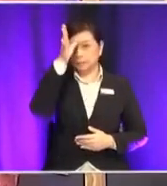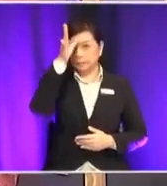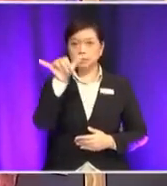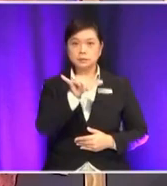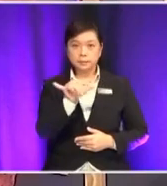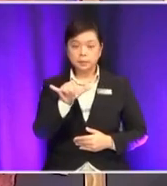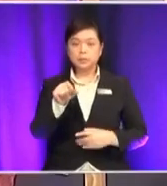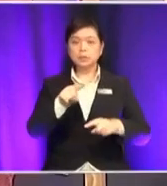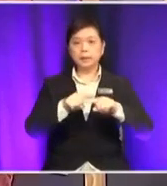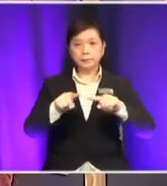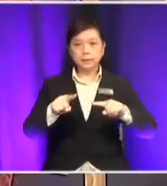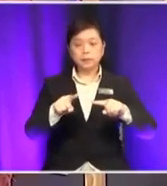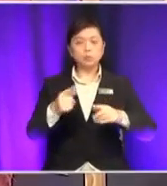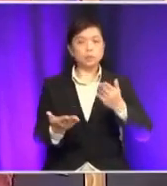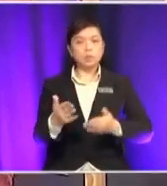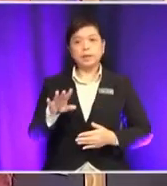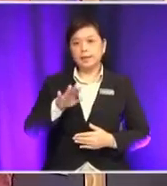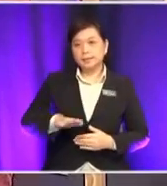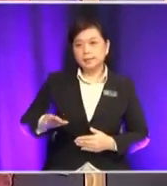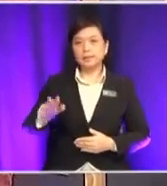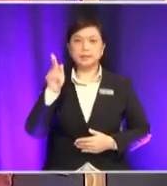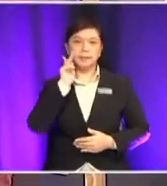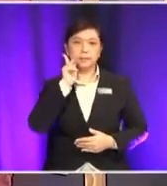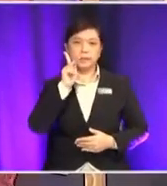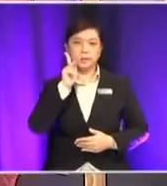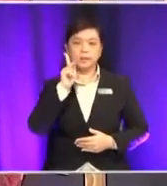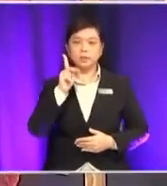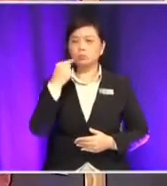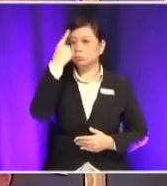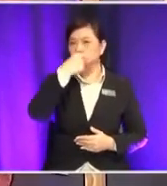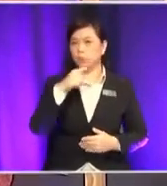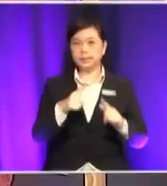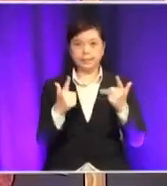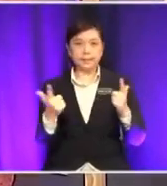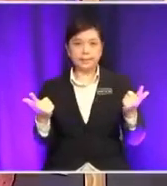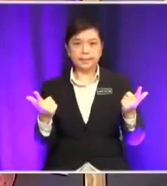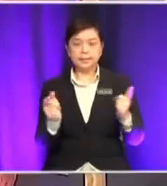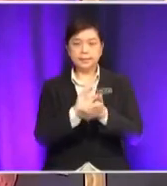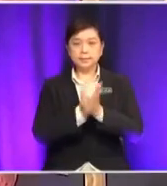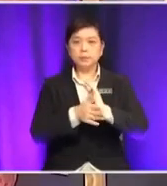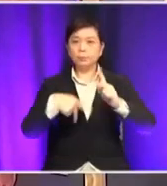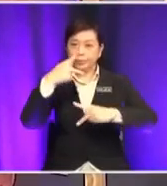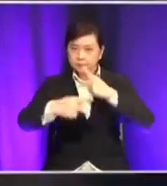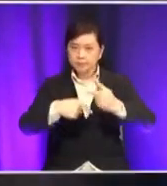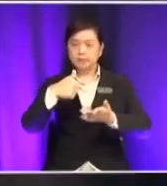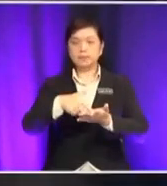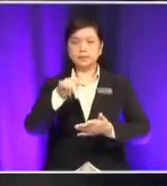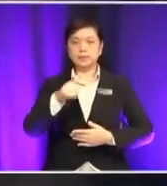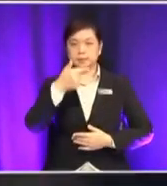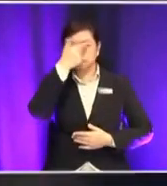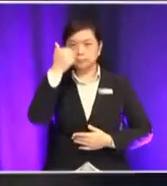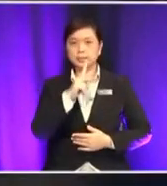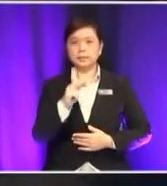dari segi rupa lain-lain dari segi banyak ee sifat betul meiosislah yang menyebabkan pekarena kristen